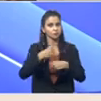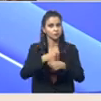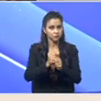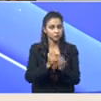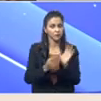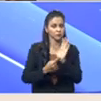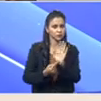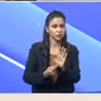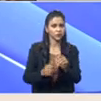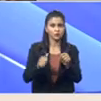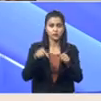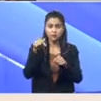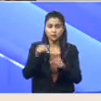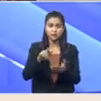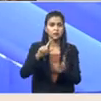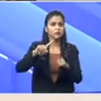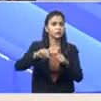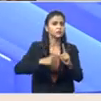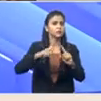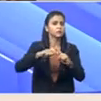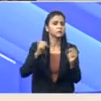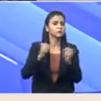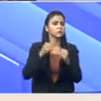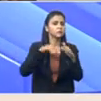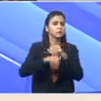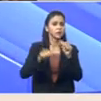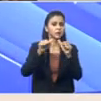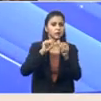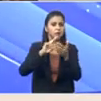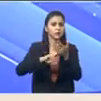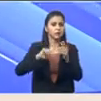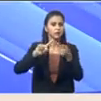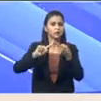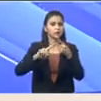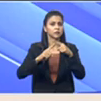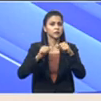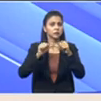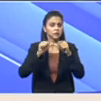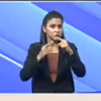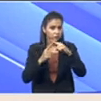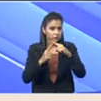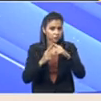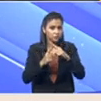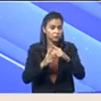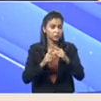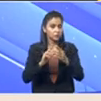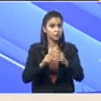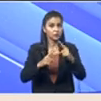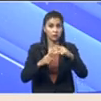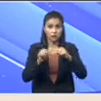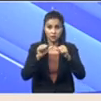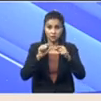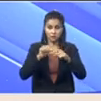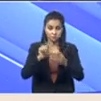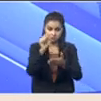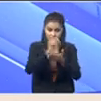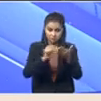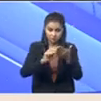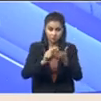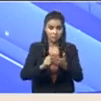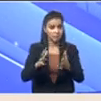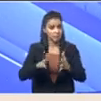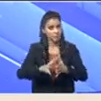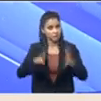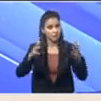के अनंतनाग की फिरदौसा बशीर जी, उनको कैलीग्राफी में महारत हासिल है। इसके जरिए